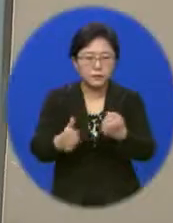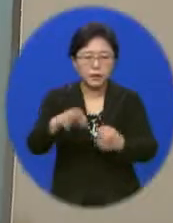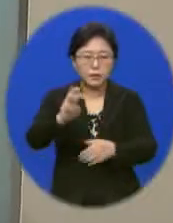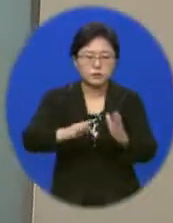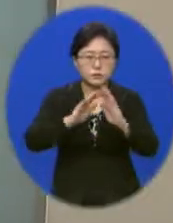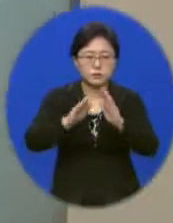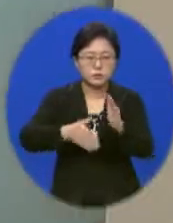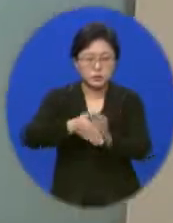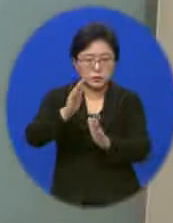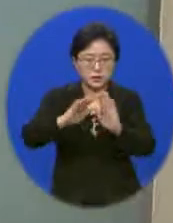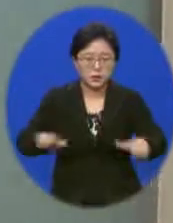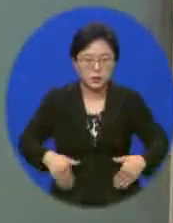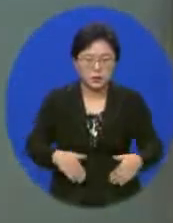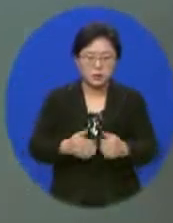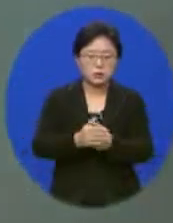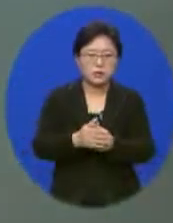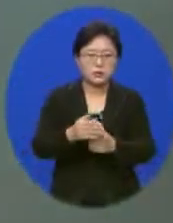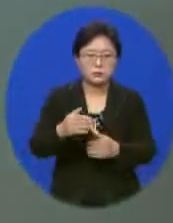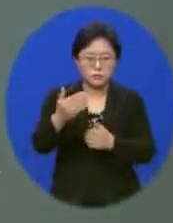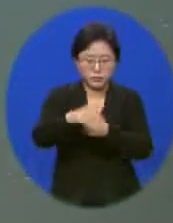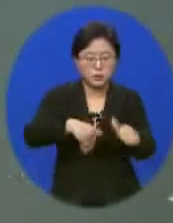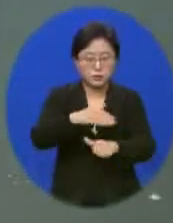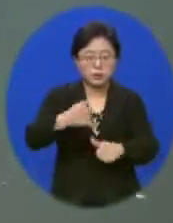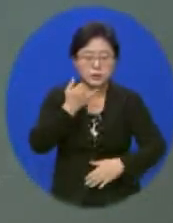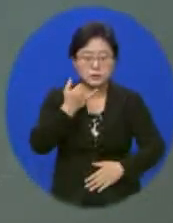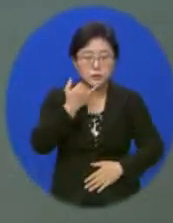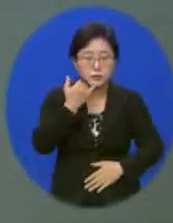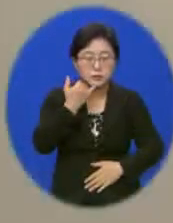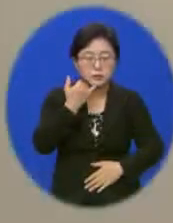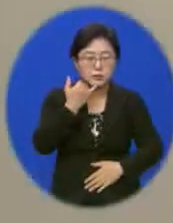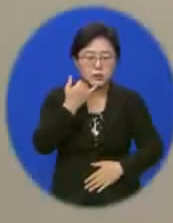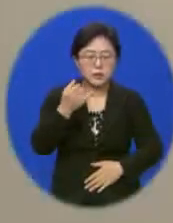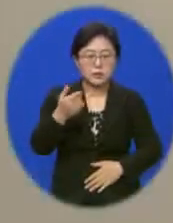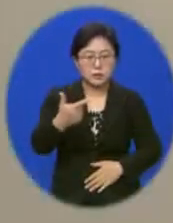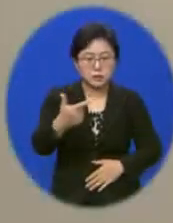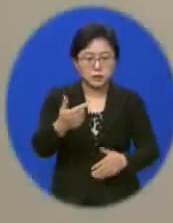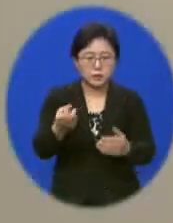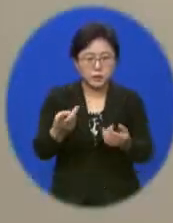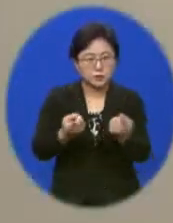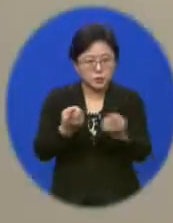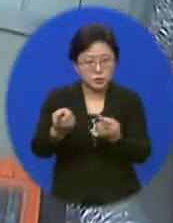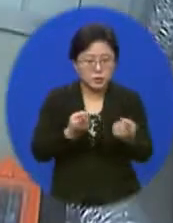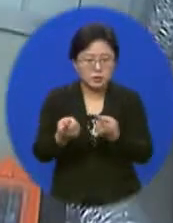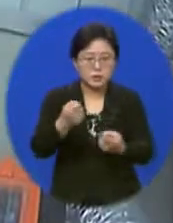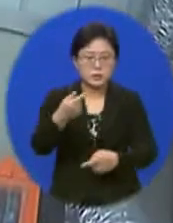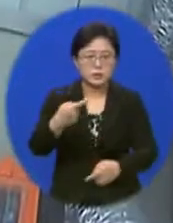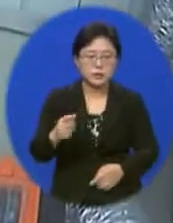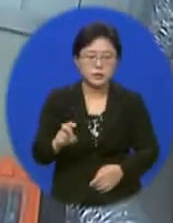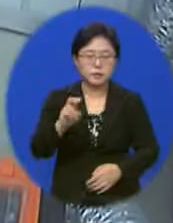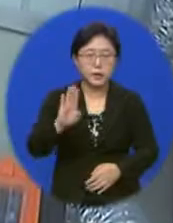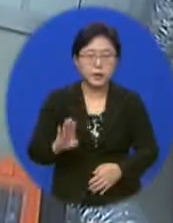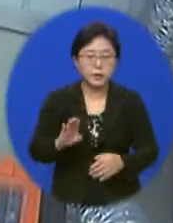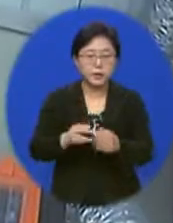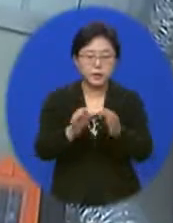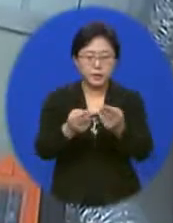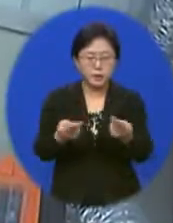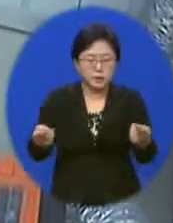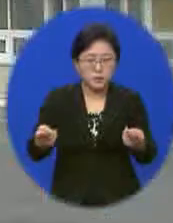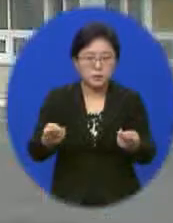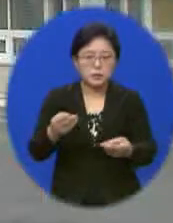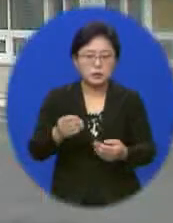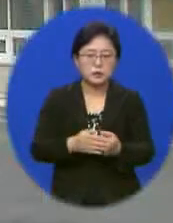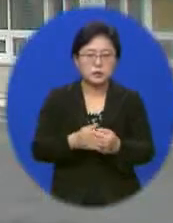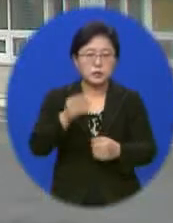광주시와 전라남도는 상대적으로 상태가 좋은 환자 6명을 재배치해 음압병상 여유분을 10개까지 늘릴